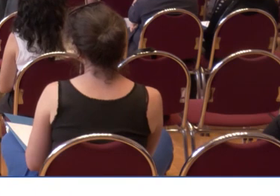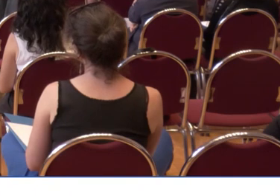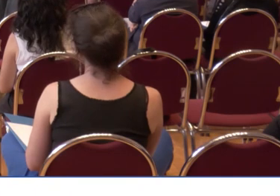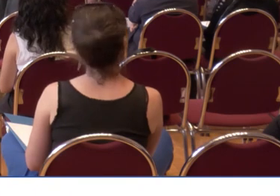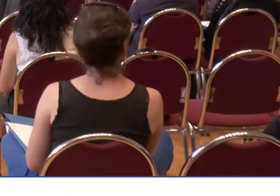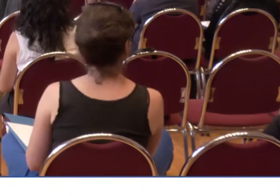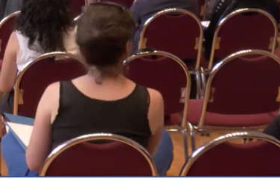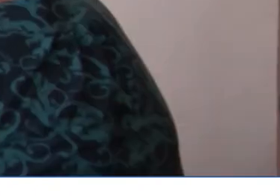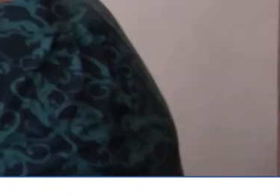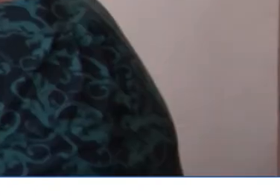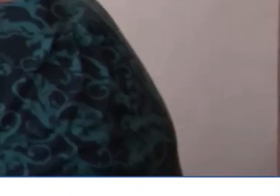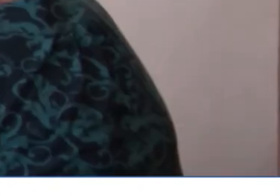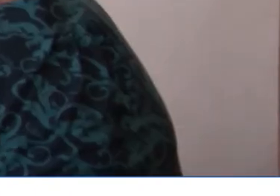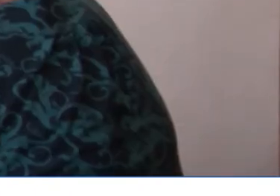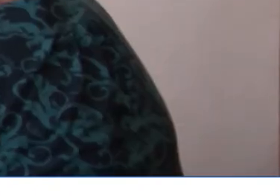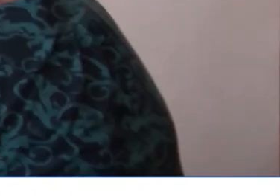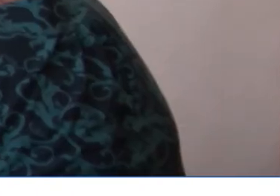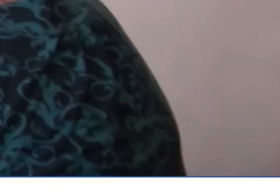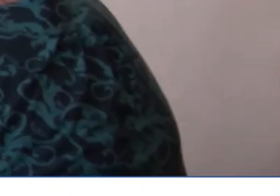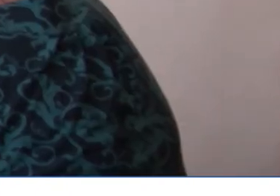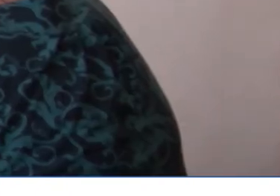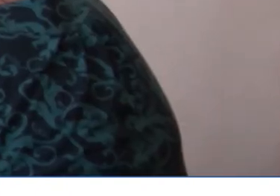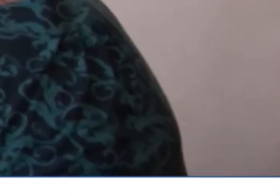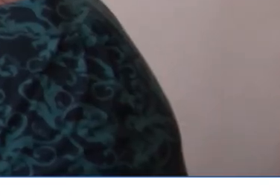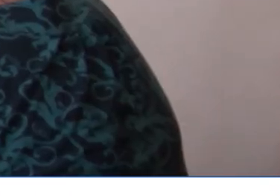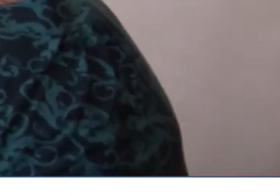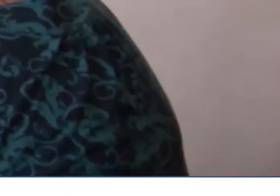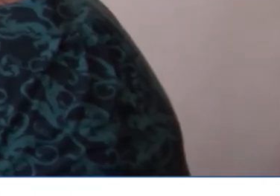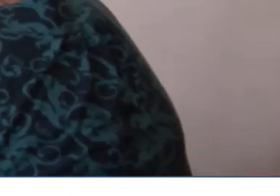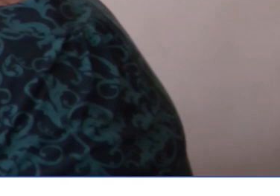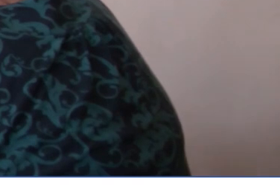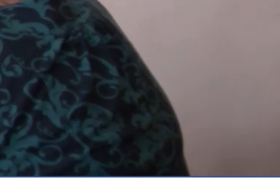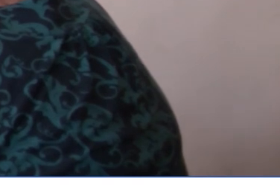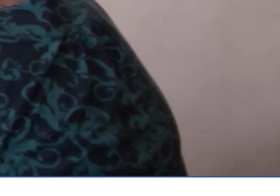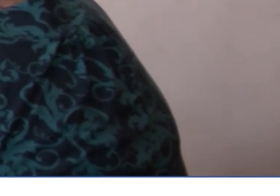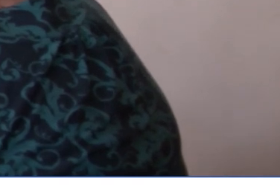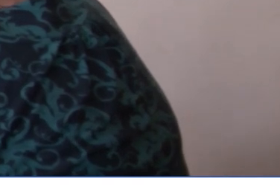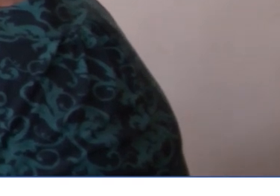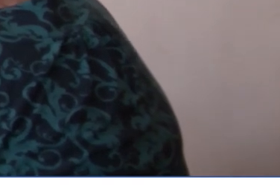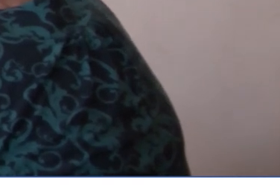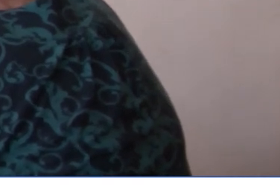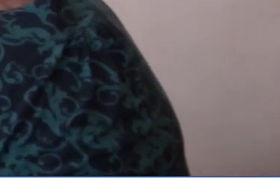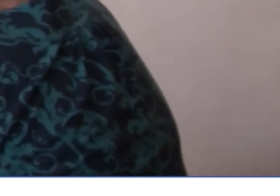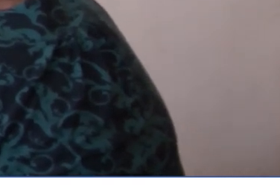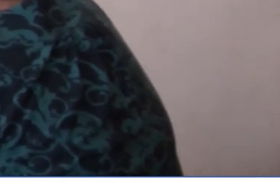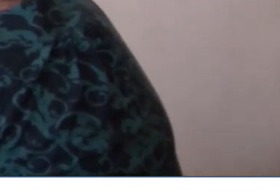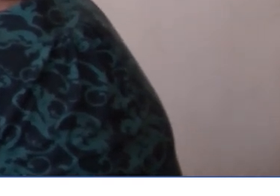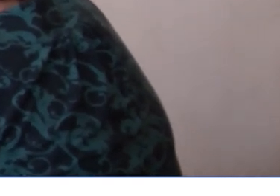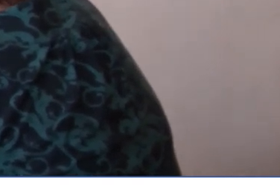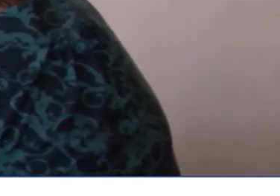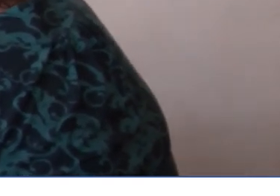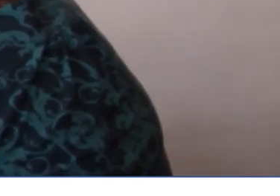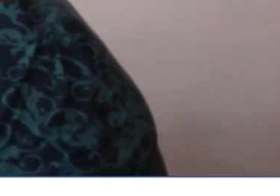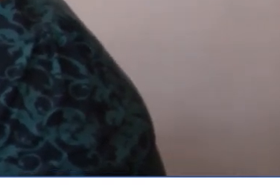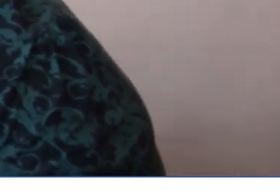weil wir hatten gerade ja die Sitzung mit dem Behindertenbeirat und da wurde festgestellt dass sich das unnötigerweise ewig lange hinzieht